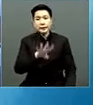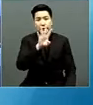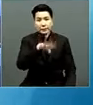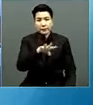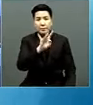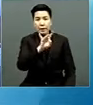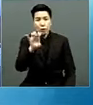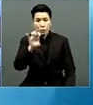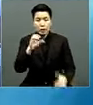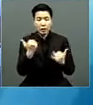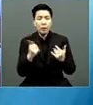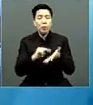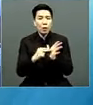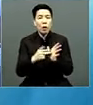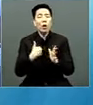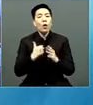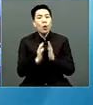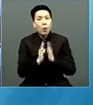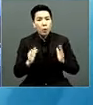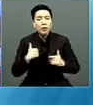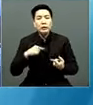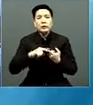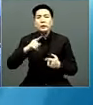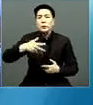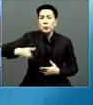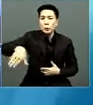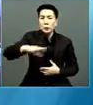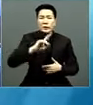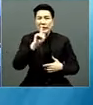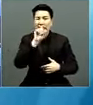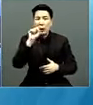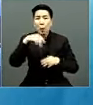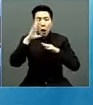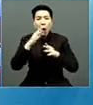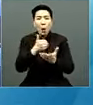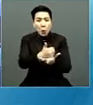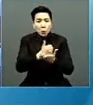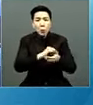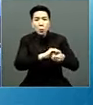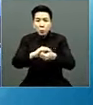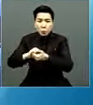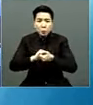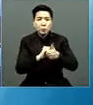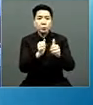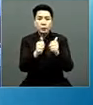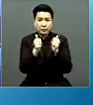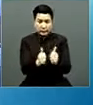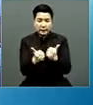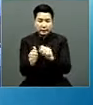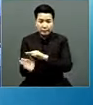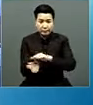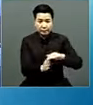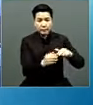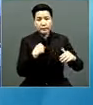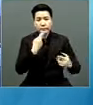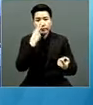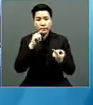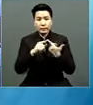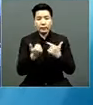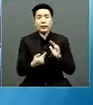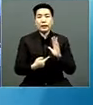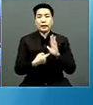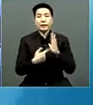4,800 กว่านะครับก็ต้องขอขอบคุณโดยส่วนใหญ่ที่ร่วมด้วยช่วยกันนะครับถัดไปนี้ก็จะเป็นกราฟที่แส